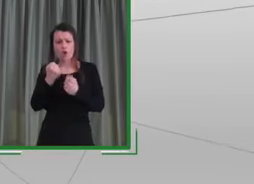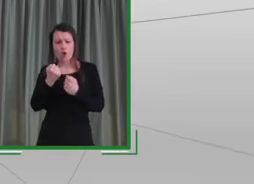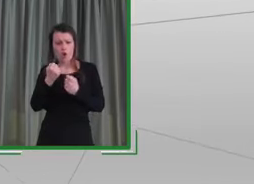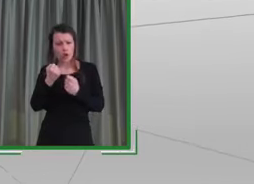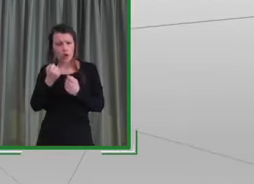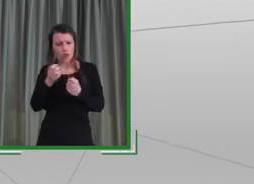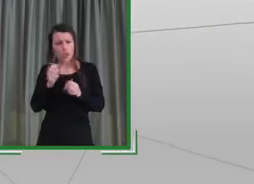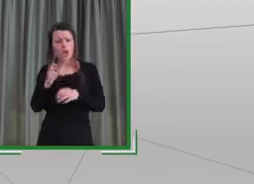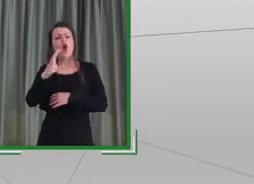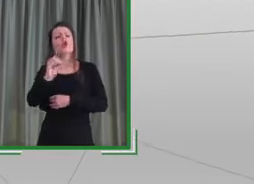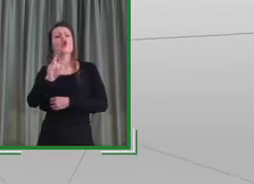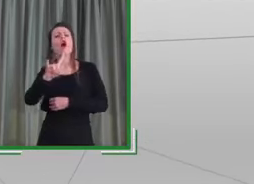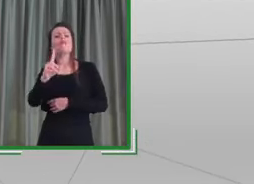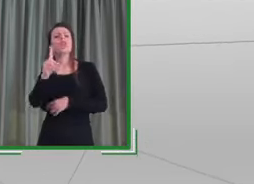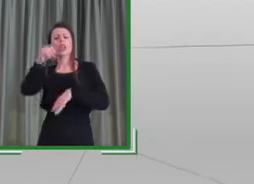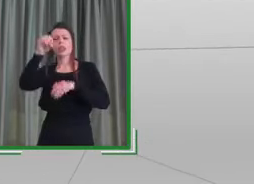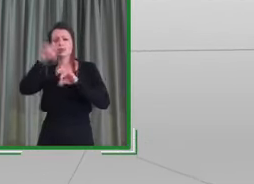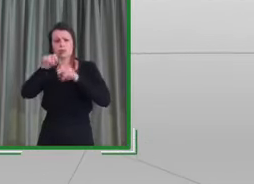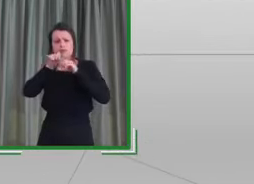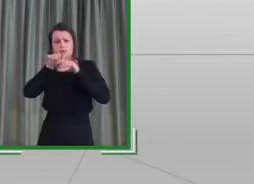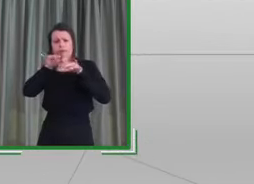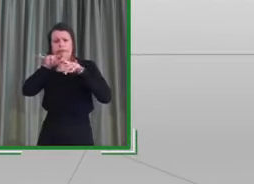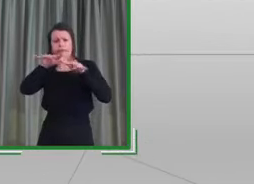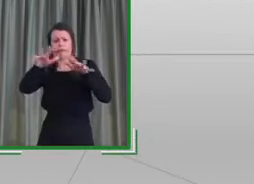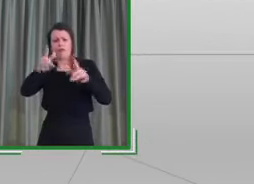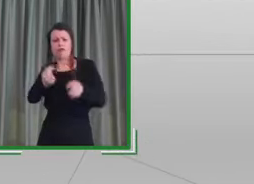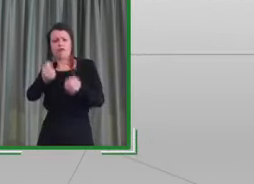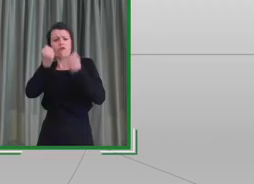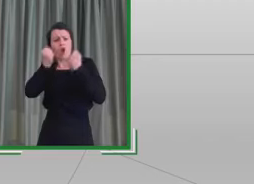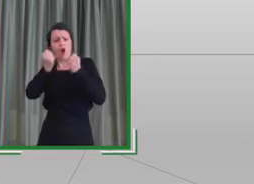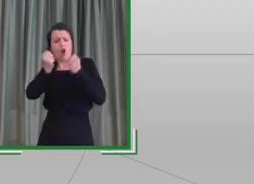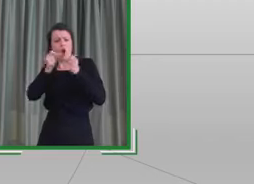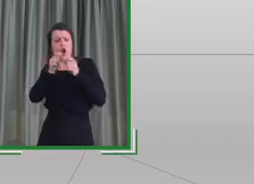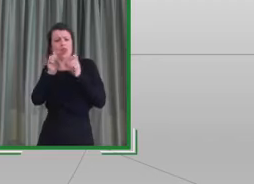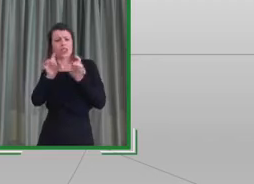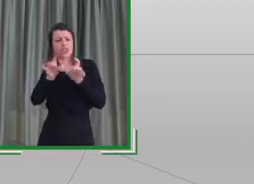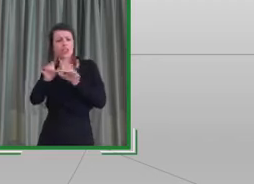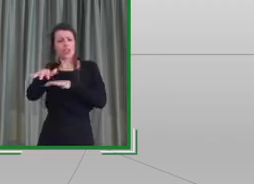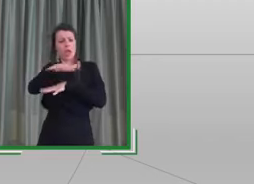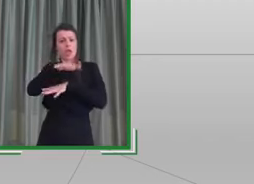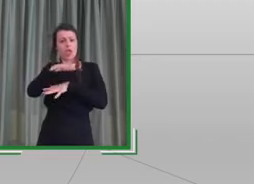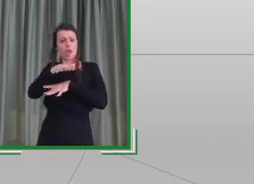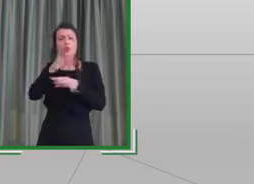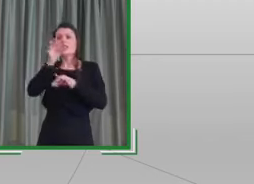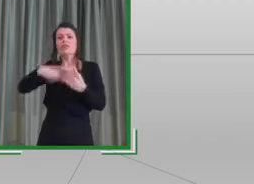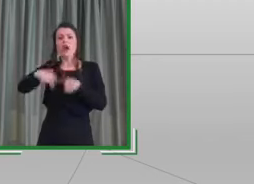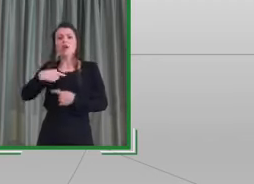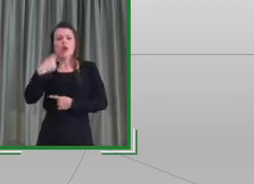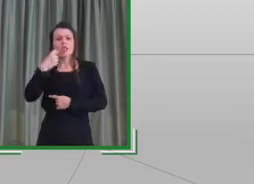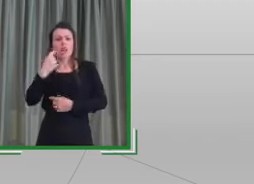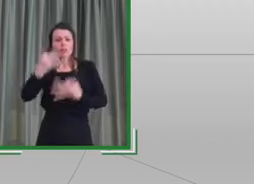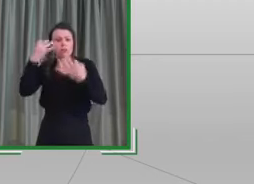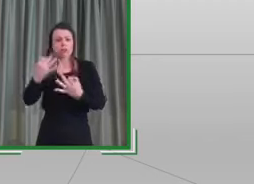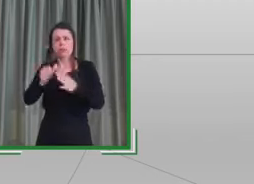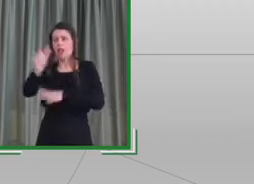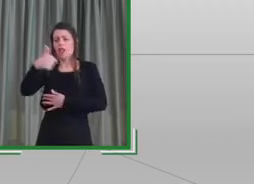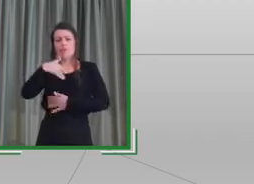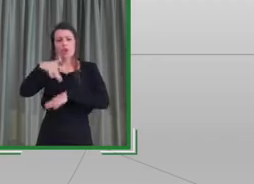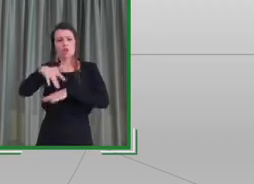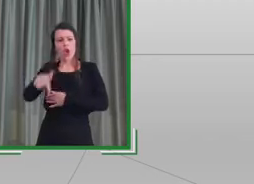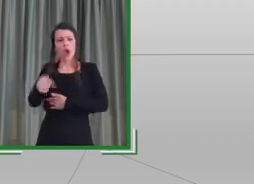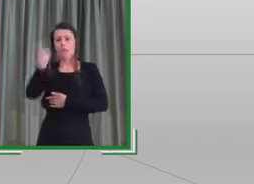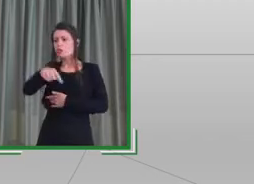cobit quindi è molto importanti che dai diretti interessati anche dal nostro mondo della scienza che non è secondo a nessuno